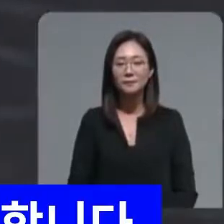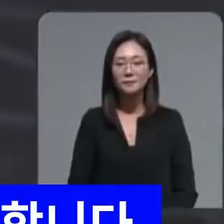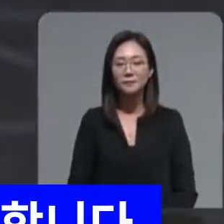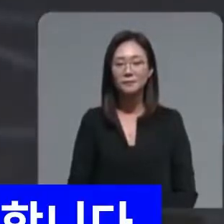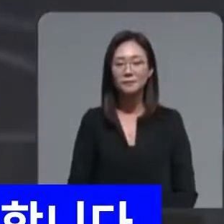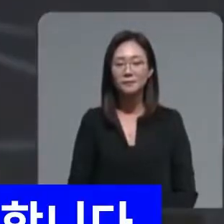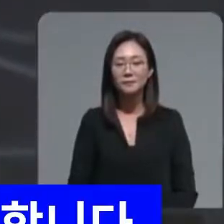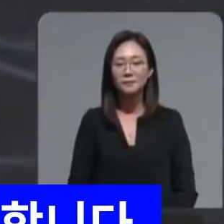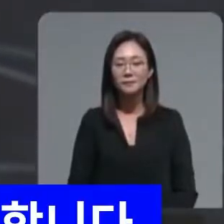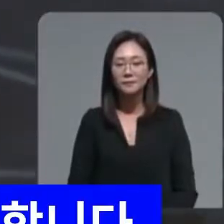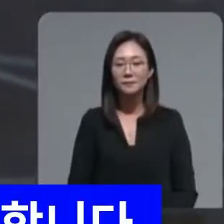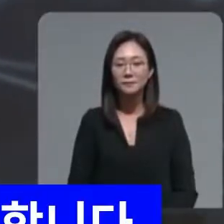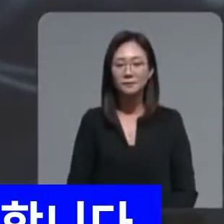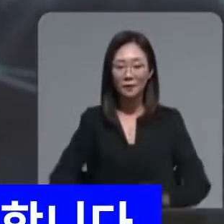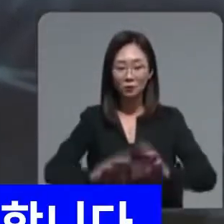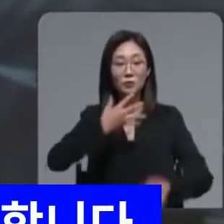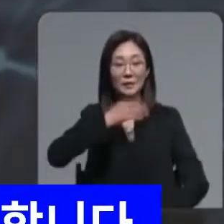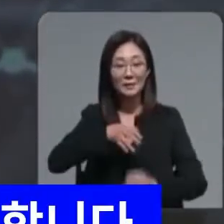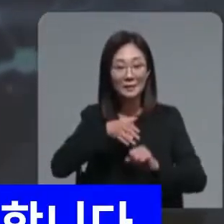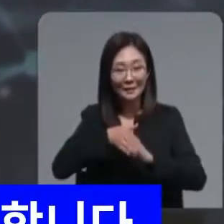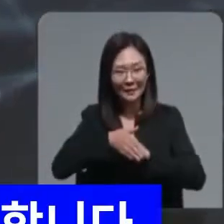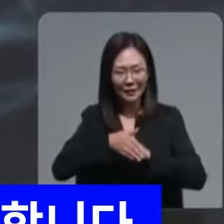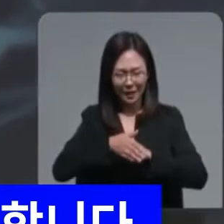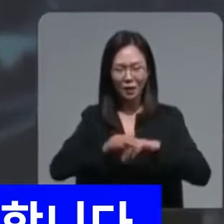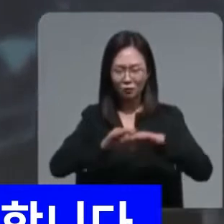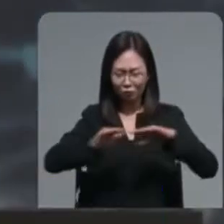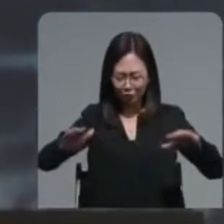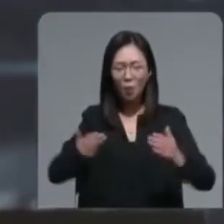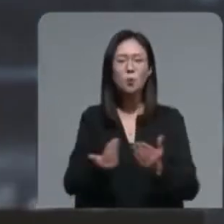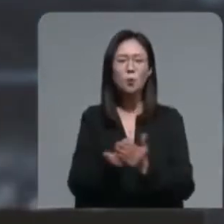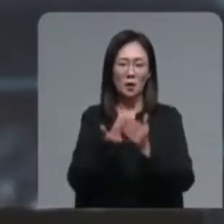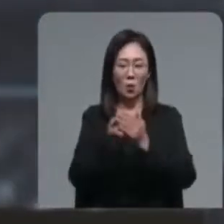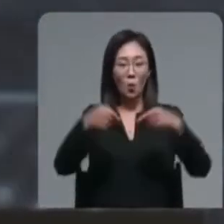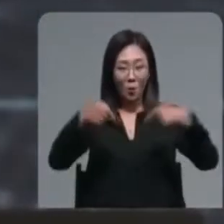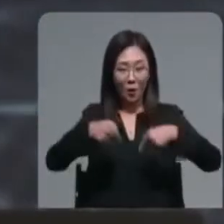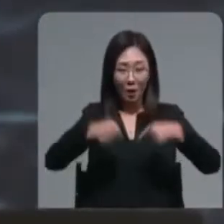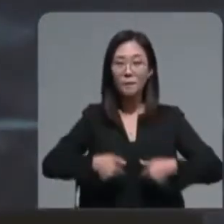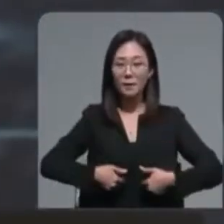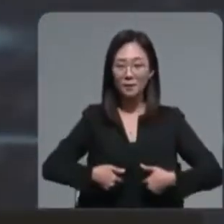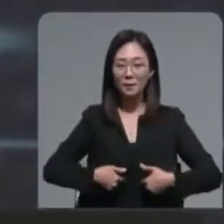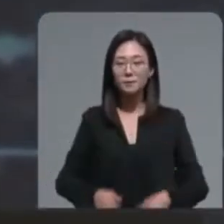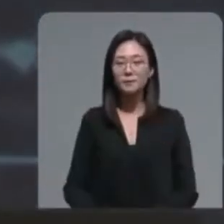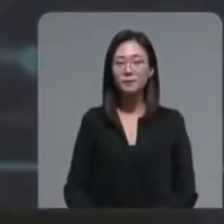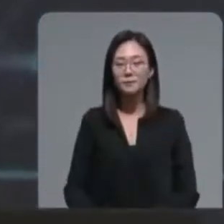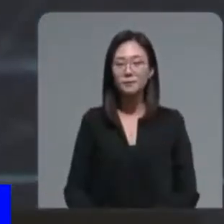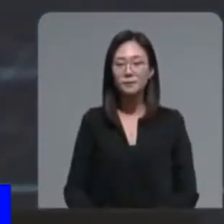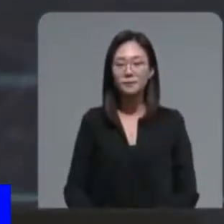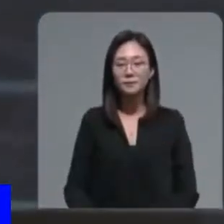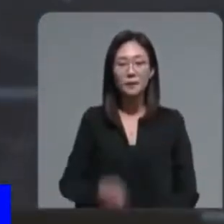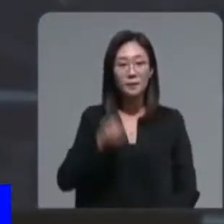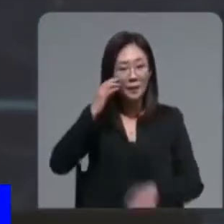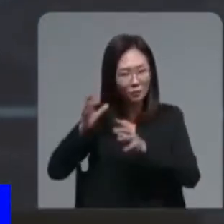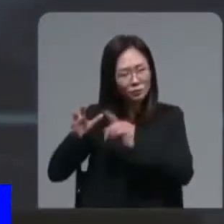말씀드린 것처럼 국익 중심의 균형 외교 정말로 중요합니다. 실용 외교 꼭 해야 되겠죠.